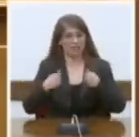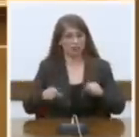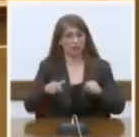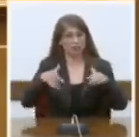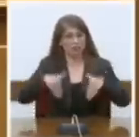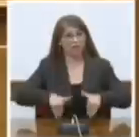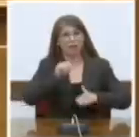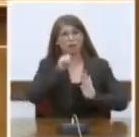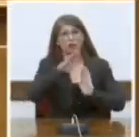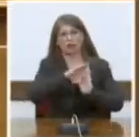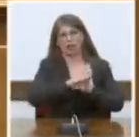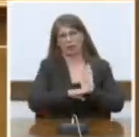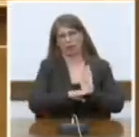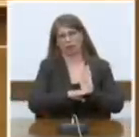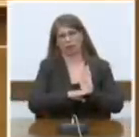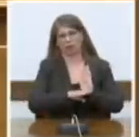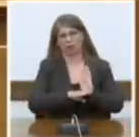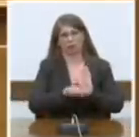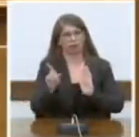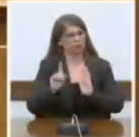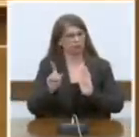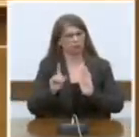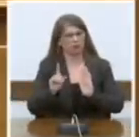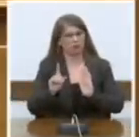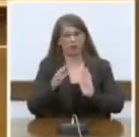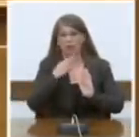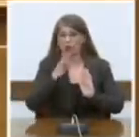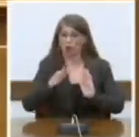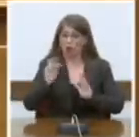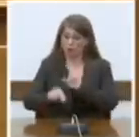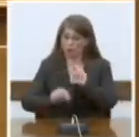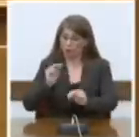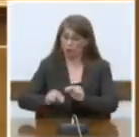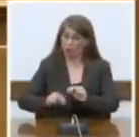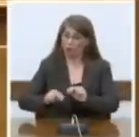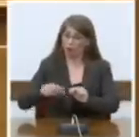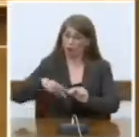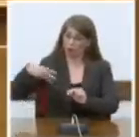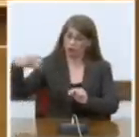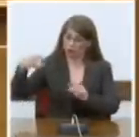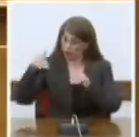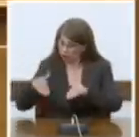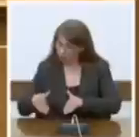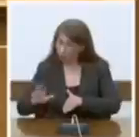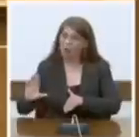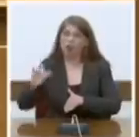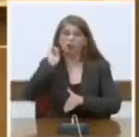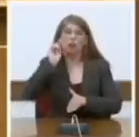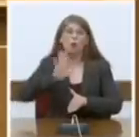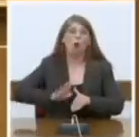στο Σύνταγμα. Όχι εν ονόματι μόνο των ψηφοφόρων του ΣΥΡΙΖΑ Προοδευτική Συμμαχία, αλλά εν ονόματι όλου του ελληνικού